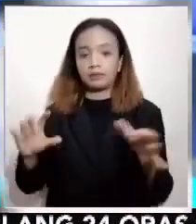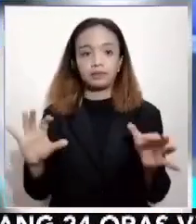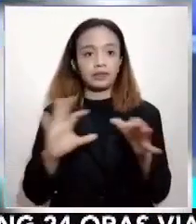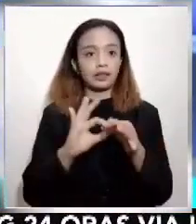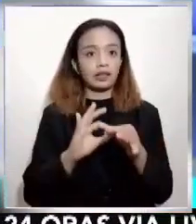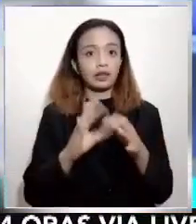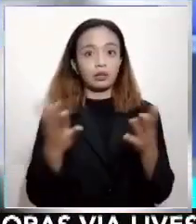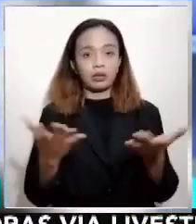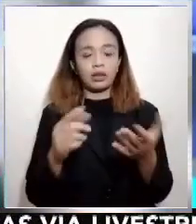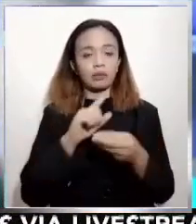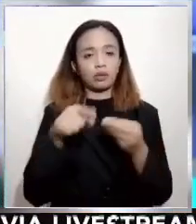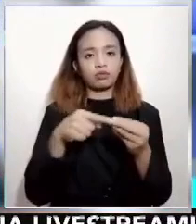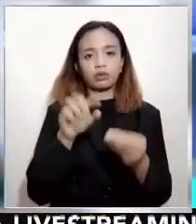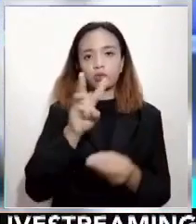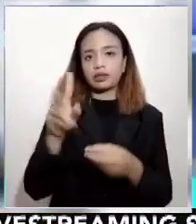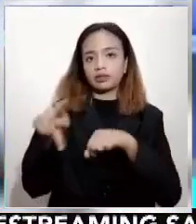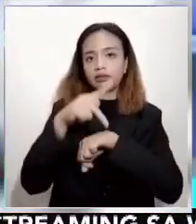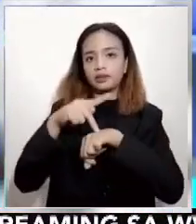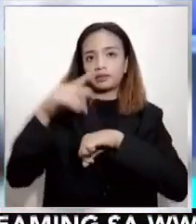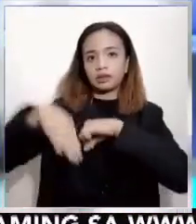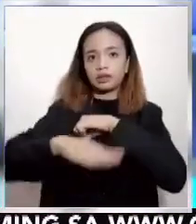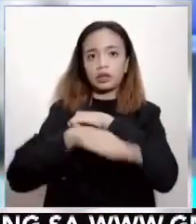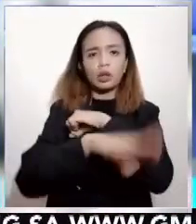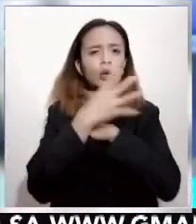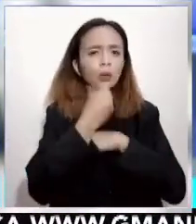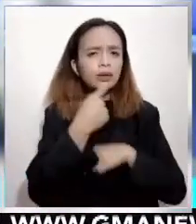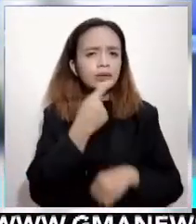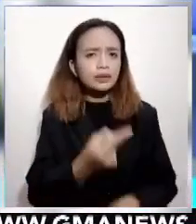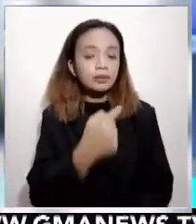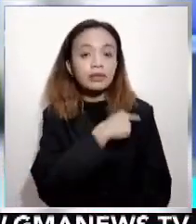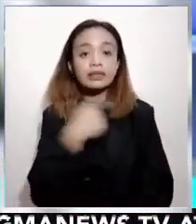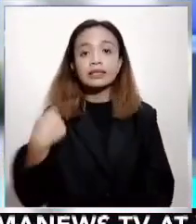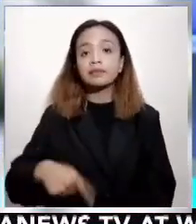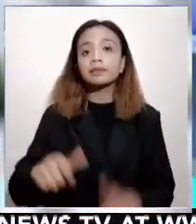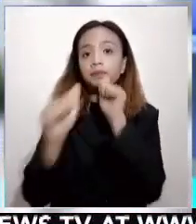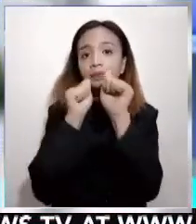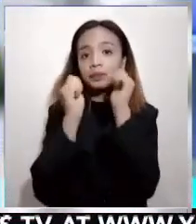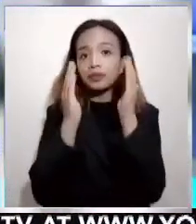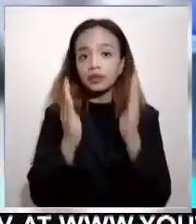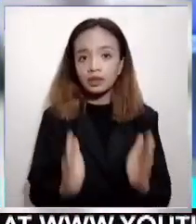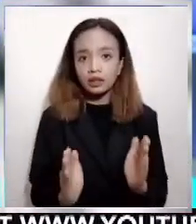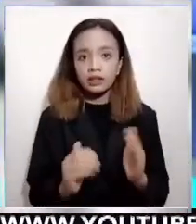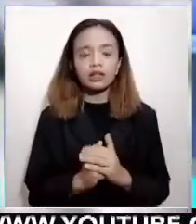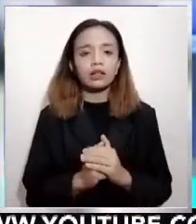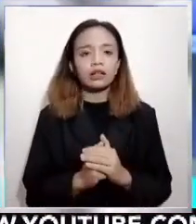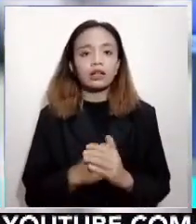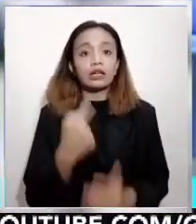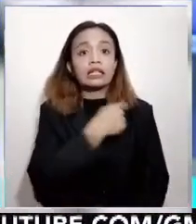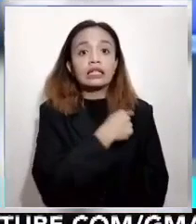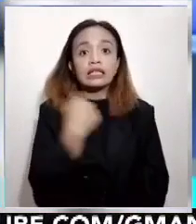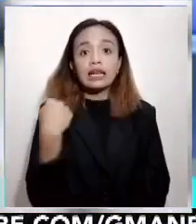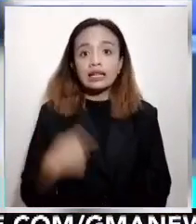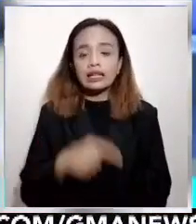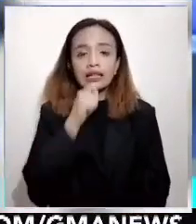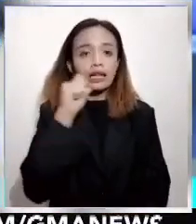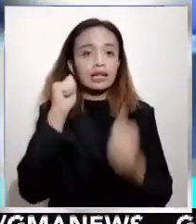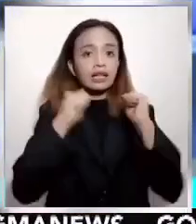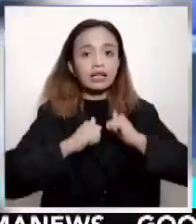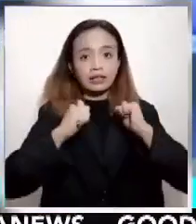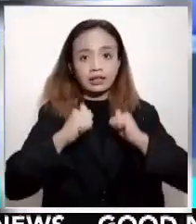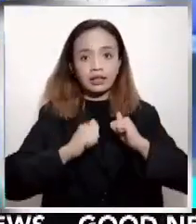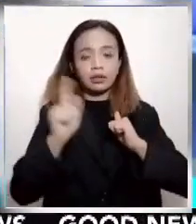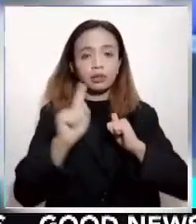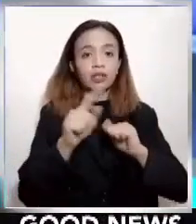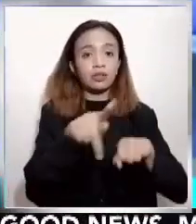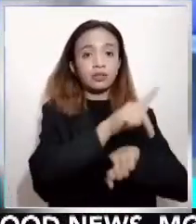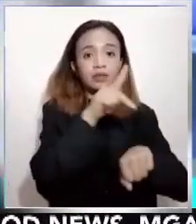Sea. Sabi yan ni Chinese Ambassador Huang, Xilian, hindi rin anya tutol ang China sa pakikipag-ugnayan ng Pilipinas sa